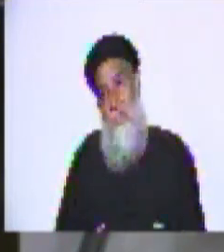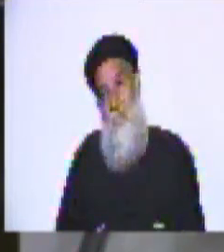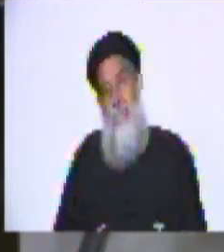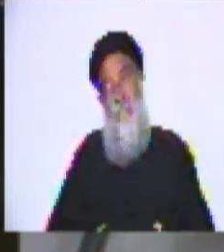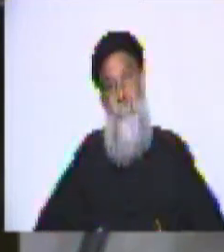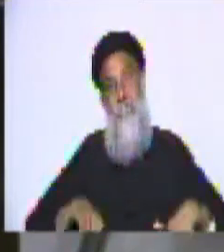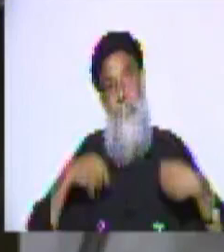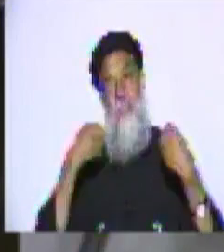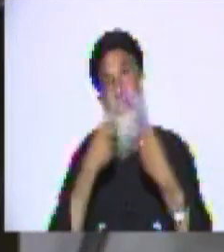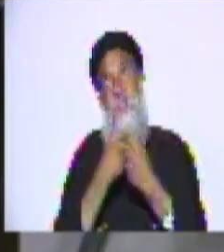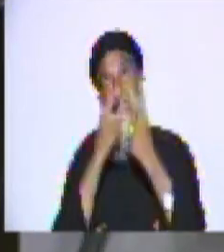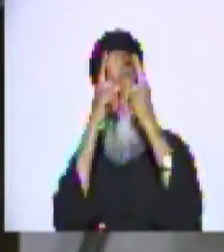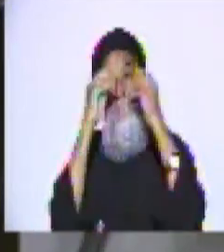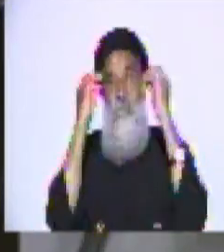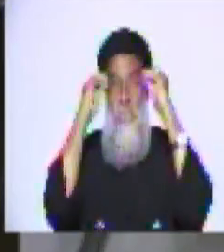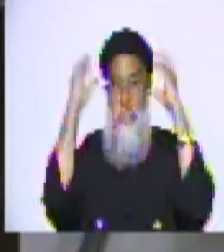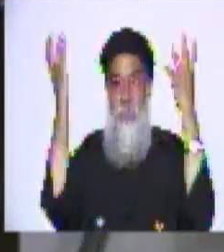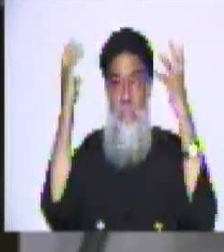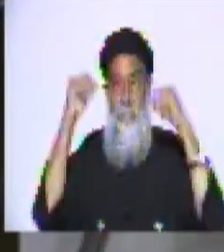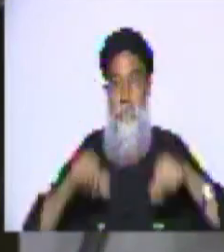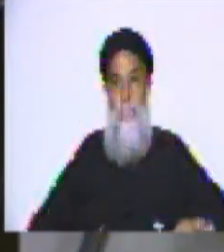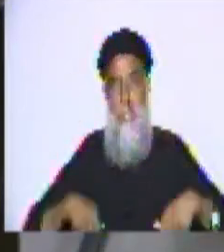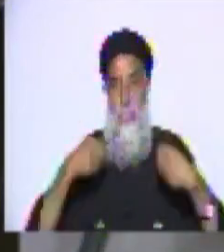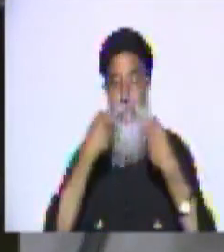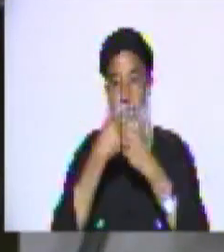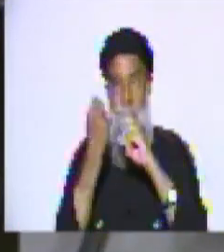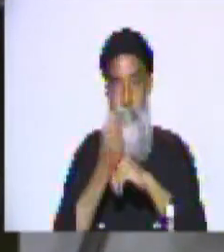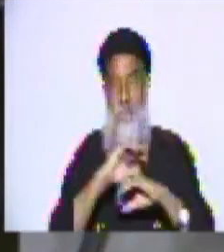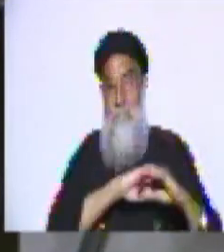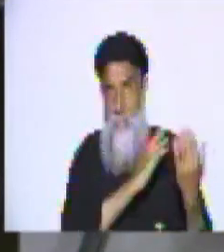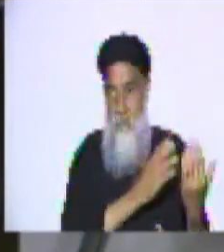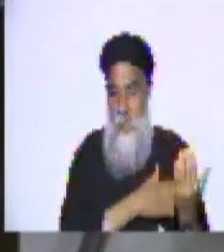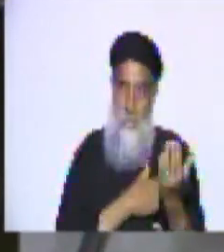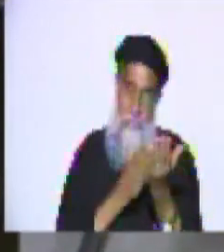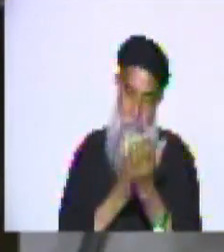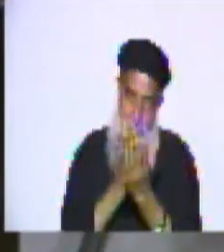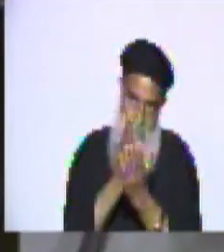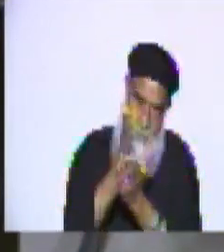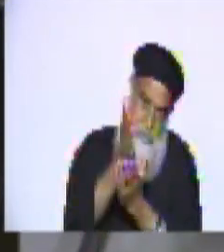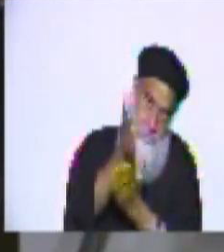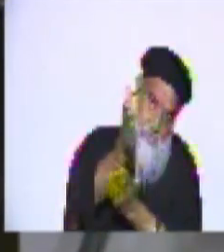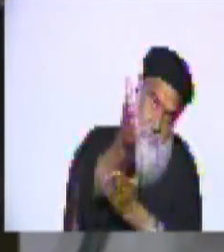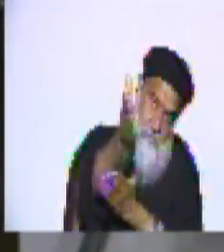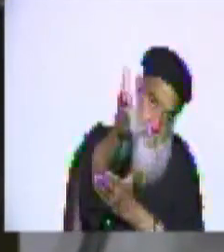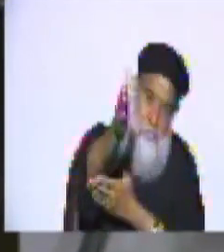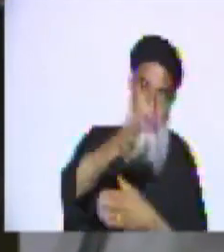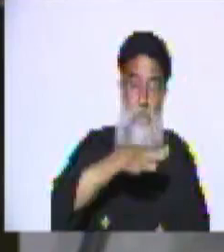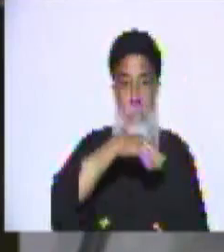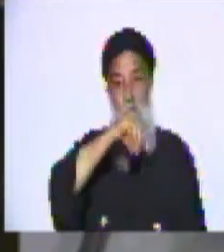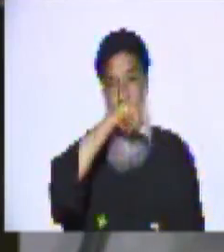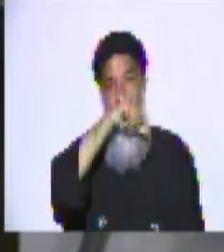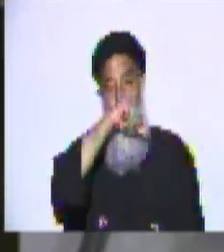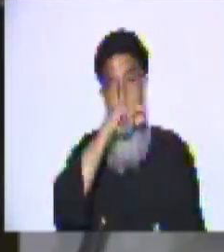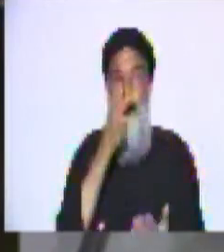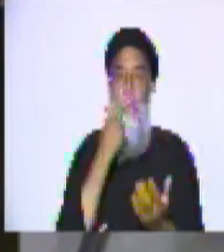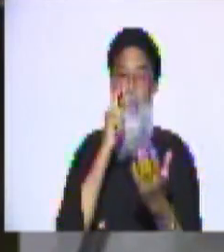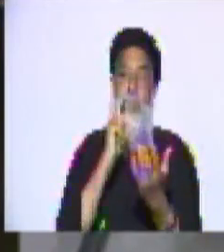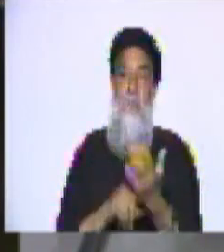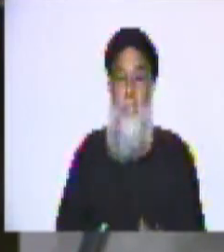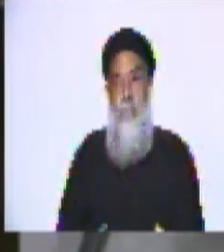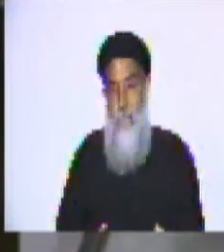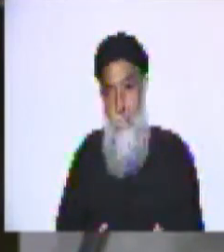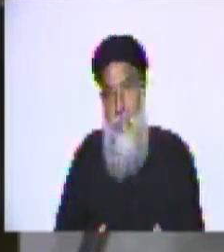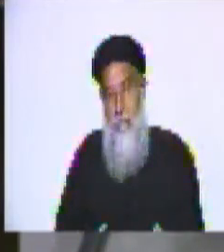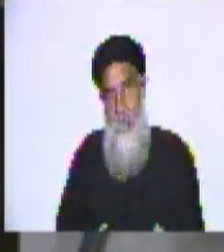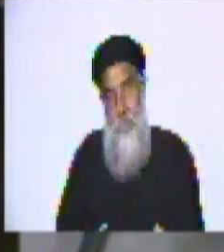يعيش مع ربنا، ازاي يبقى له الايمان السليم الارثوذكسي الحقيقي اللي